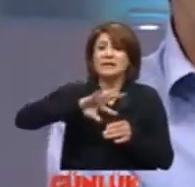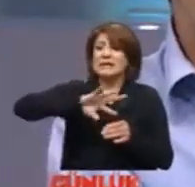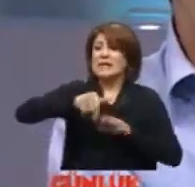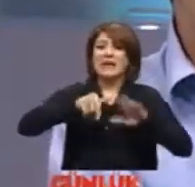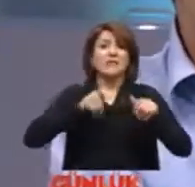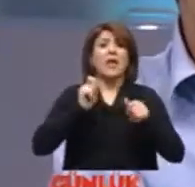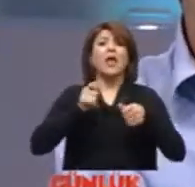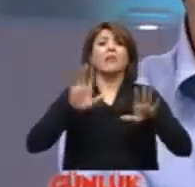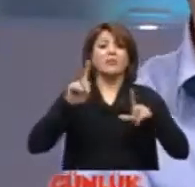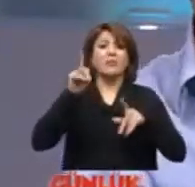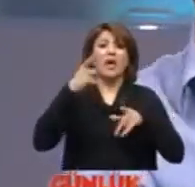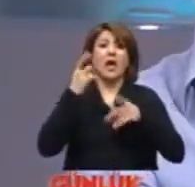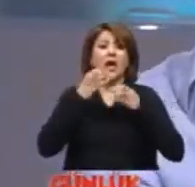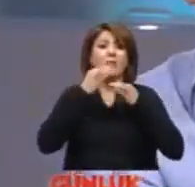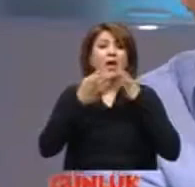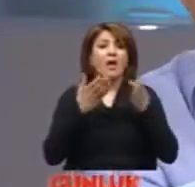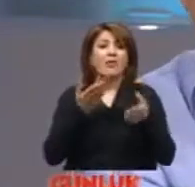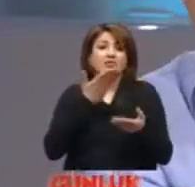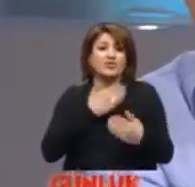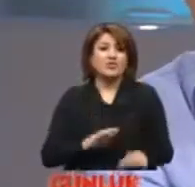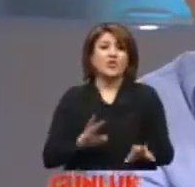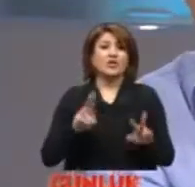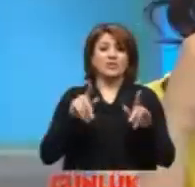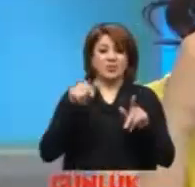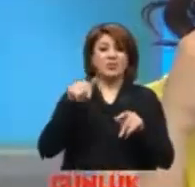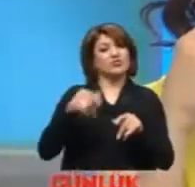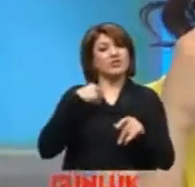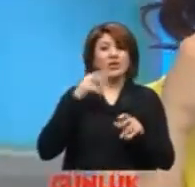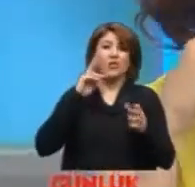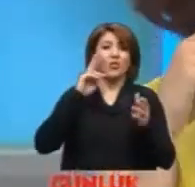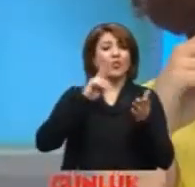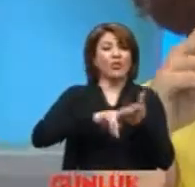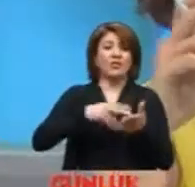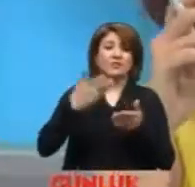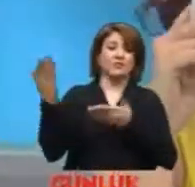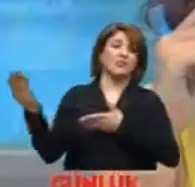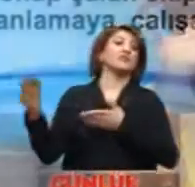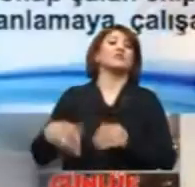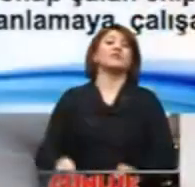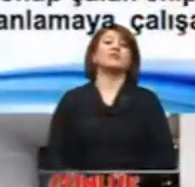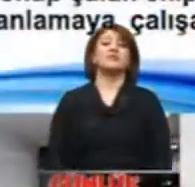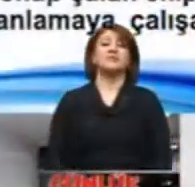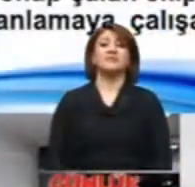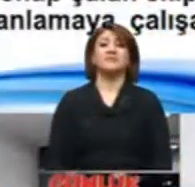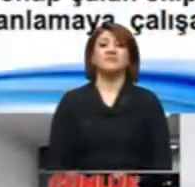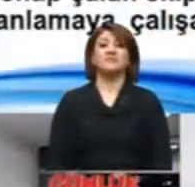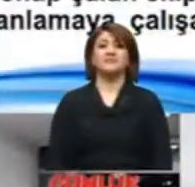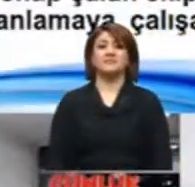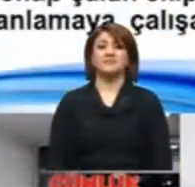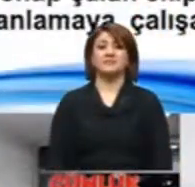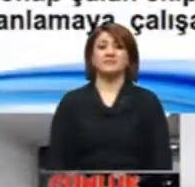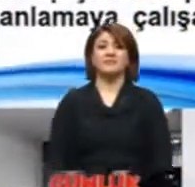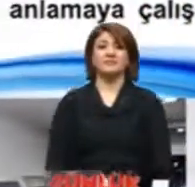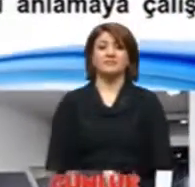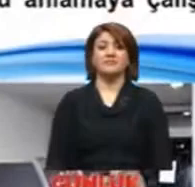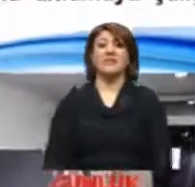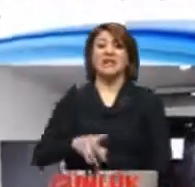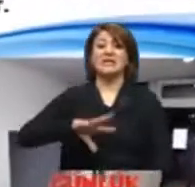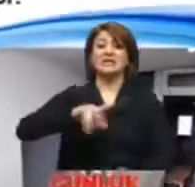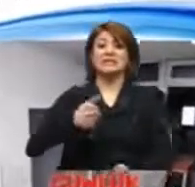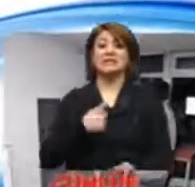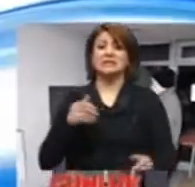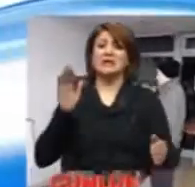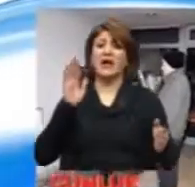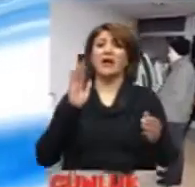kalmadı değil mi? Evet. Bu kalmıştı bir değil bir mi? Bir bu kalmıştı. Onu da görelim mi? Tamam. Haftaya evet. Da bir sürpriz olabilir çalıntı haber. Hırsızlıkta sınır